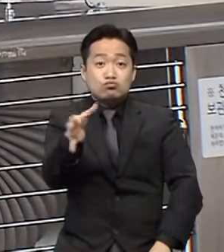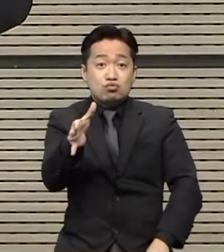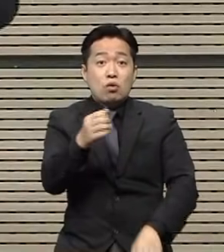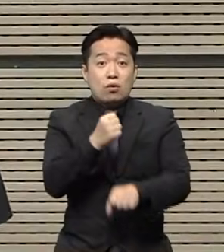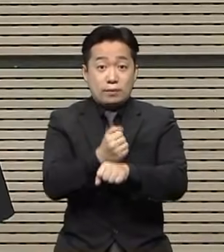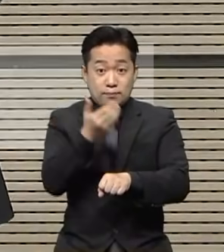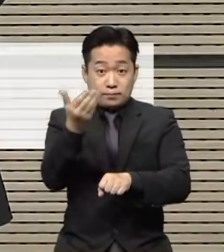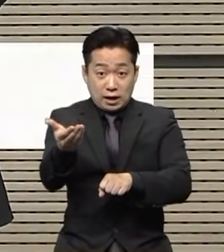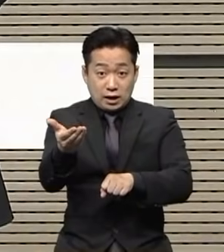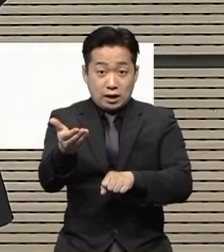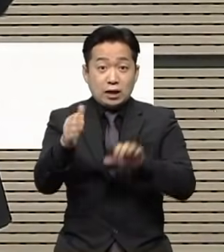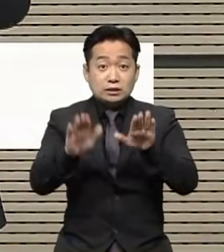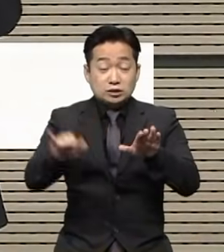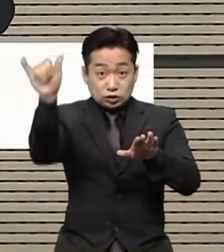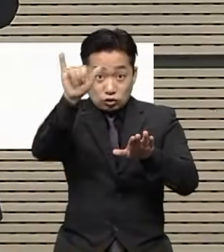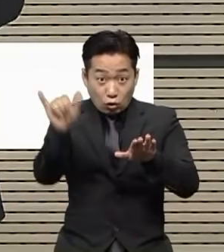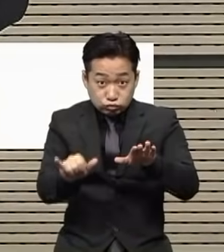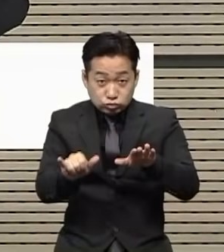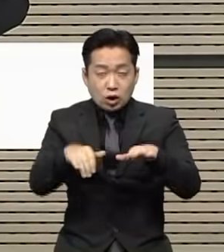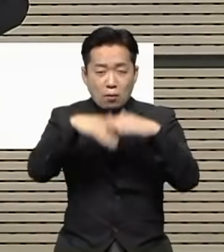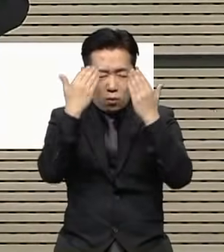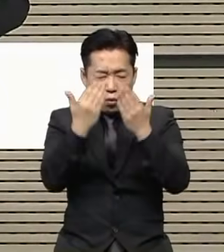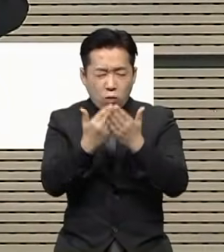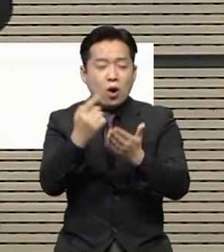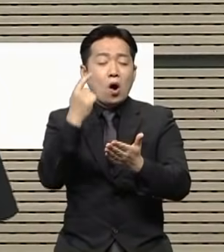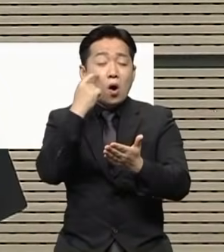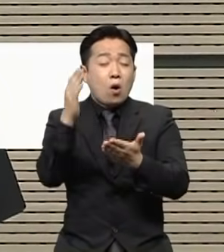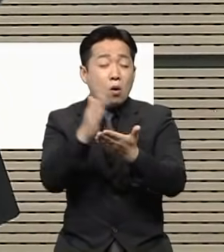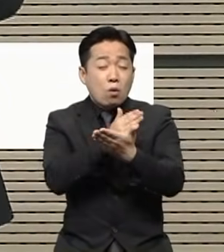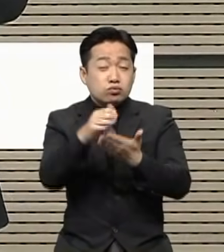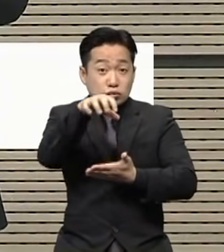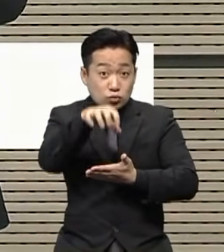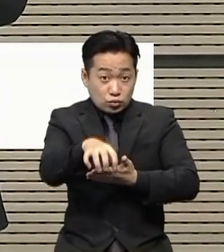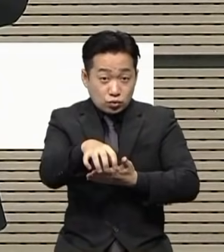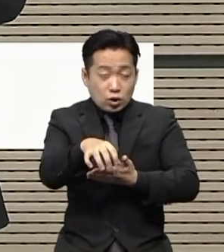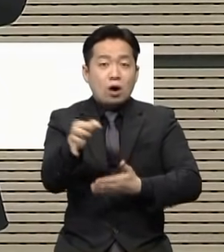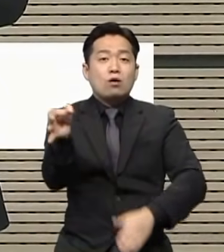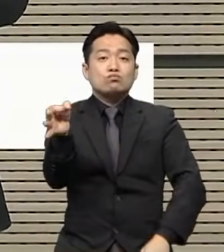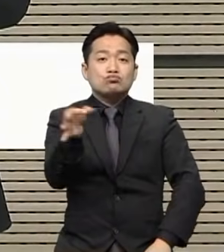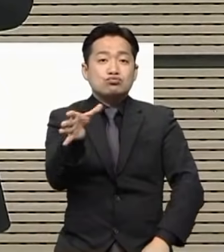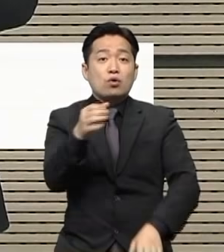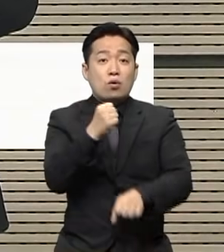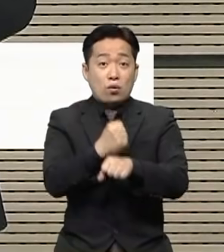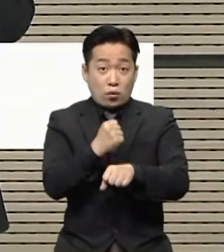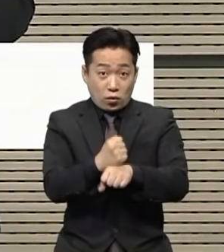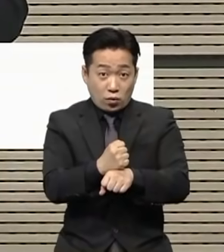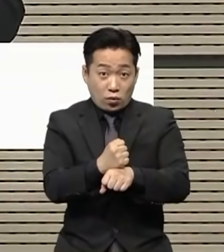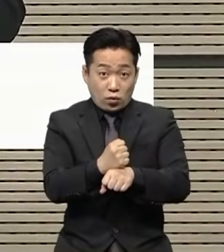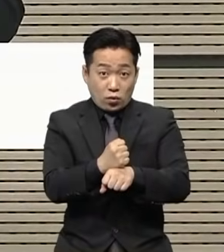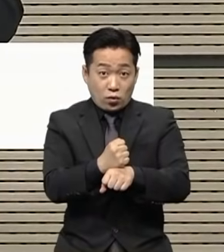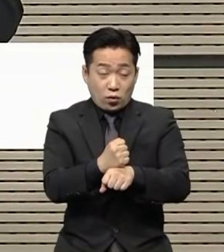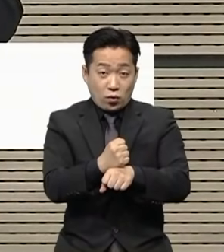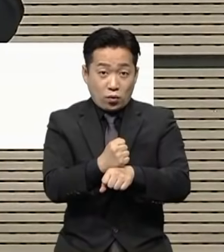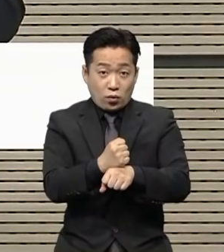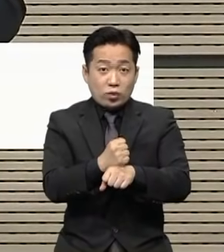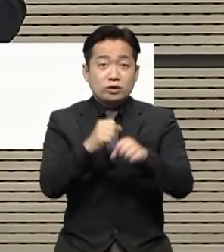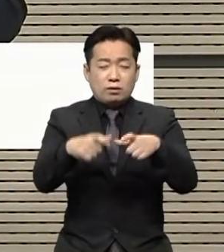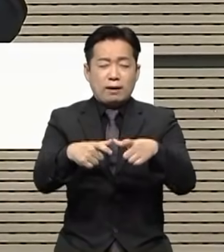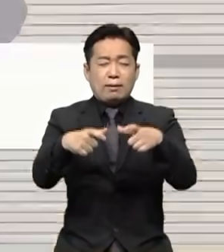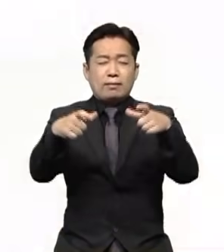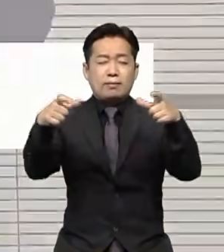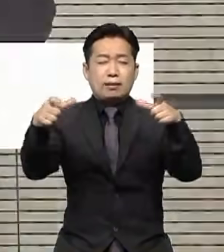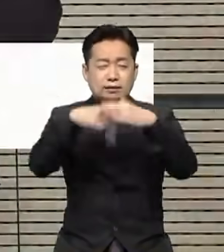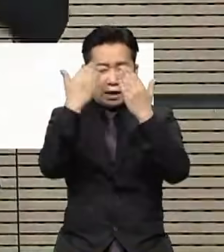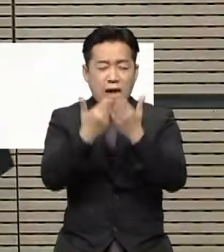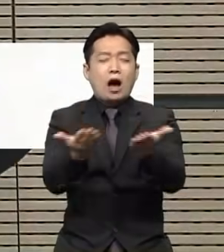밝혔습니다. 전국의 모든 선별진료소에서 무료로 검사를 받을 수 있도록 검사 대상자를